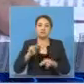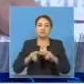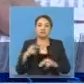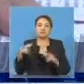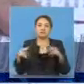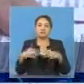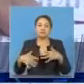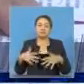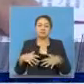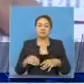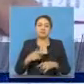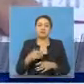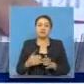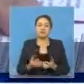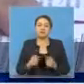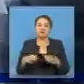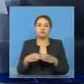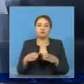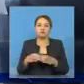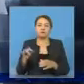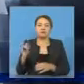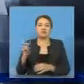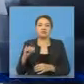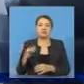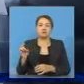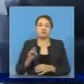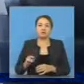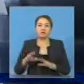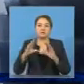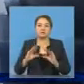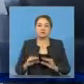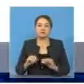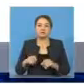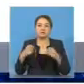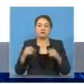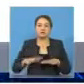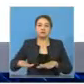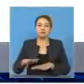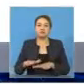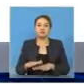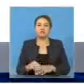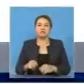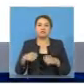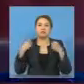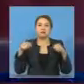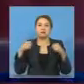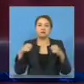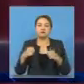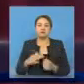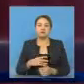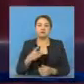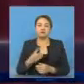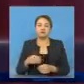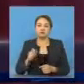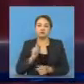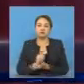наблюдаются слабый результат по привлечению инвестиций. В Байганинском районе также снижены объемы промышленного производства, розничной торговли. Не ведется должным